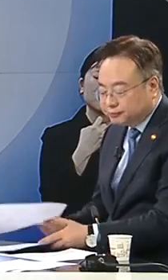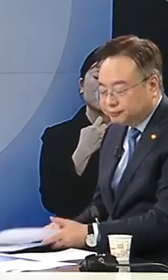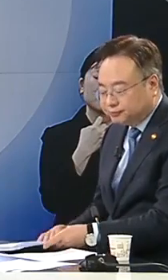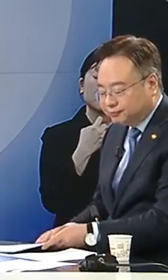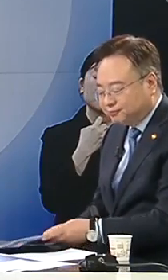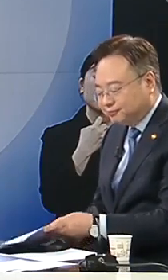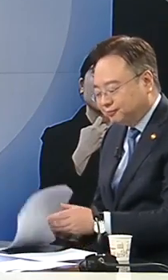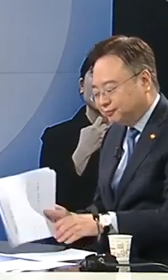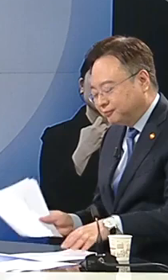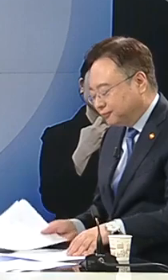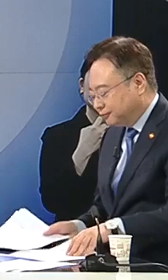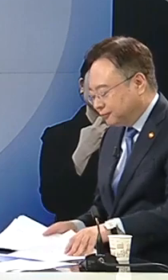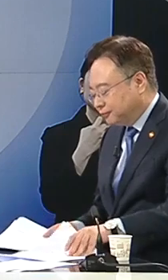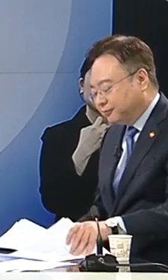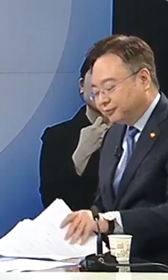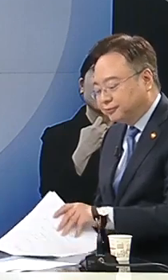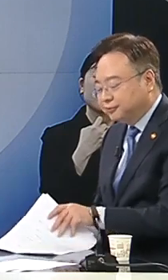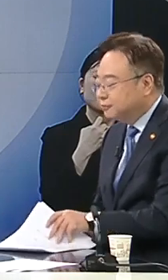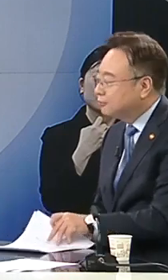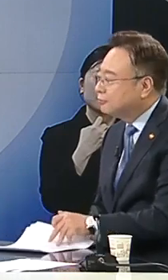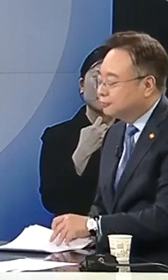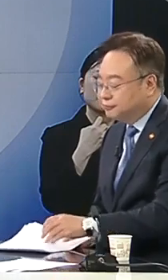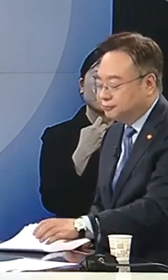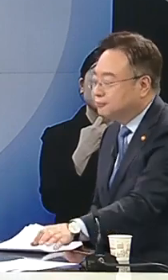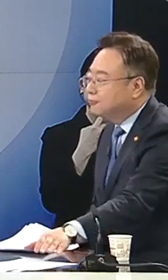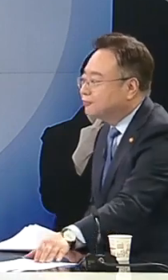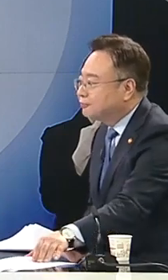좀 대화를 통해 새로운 국면이 만들어지면 저희가